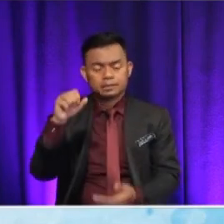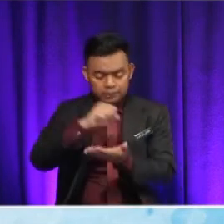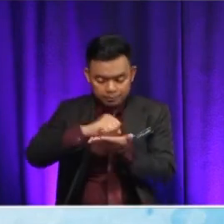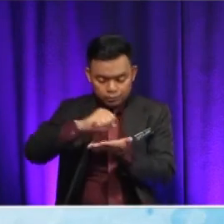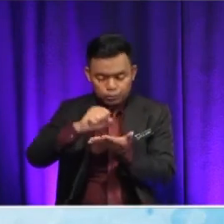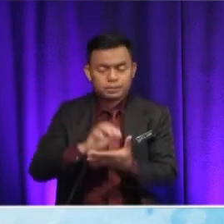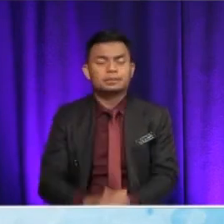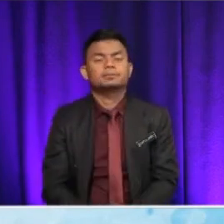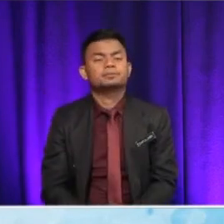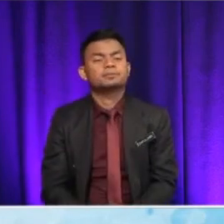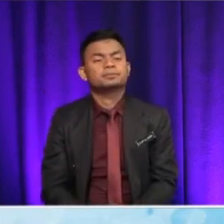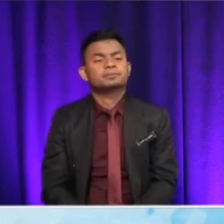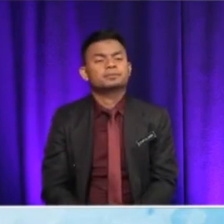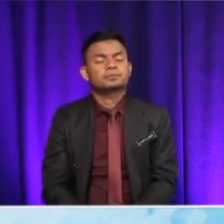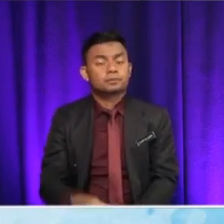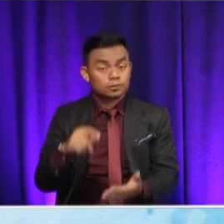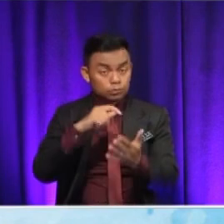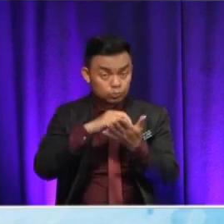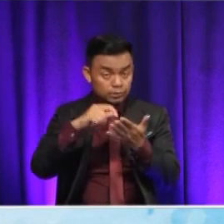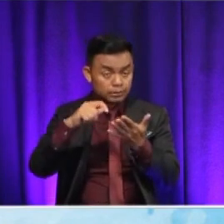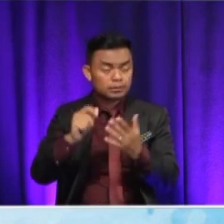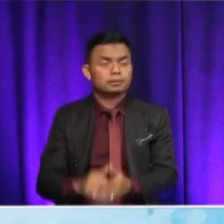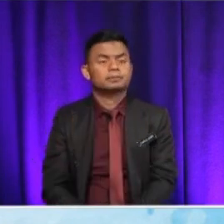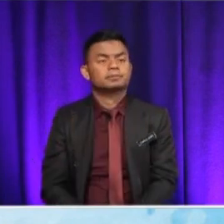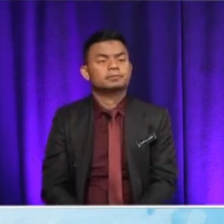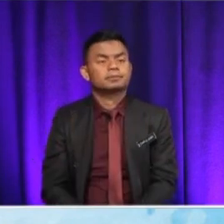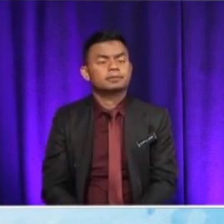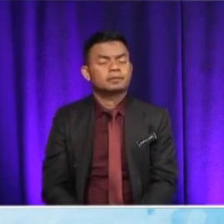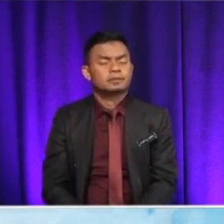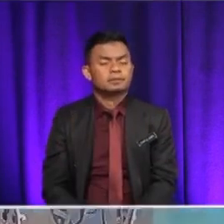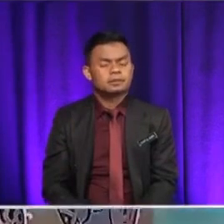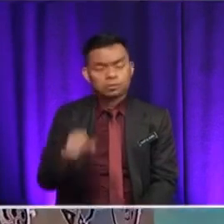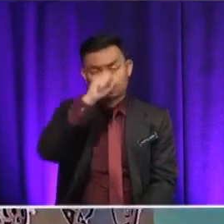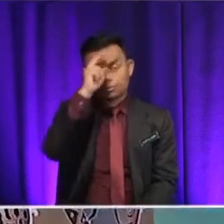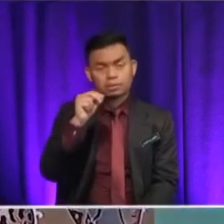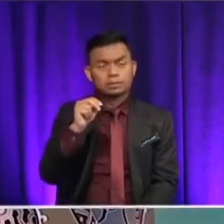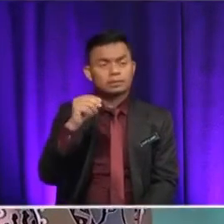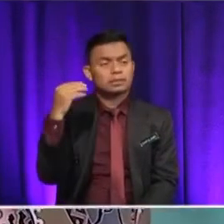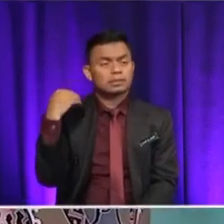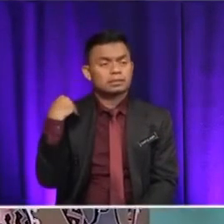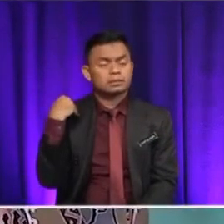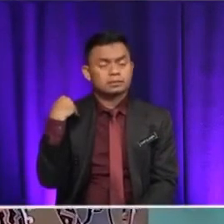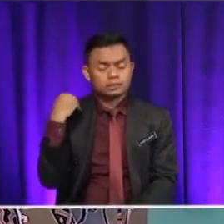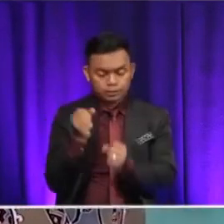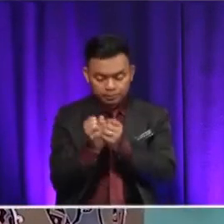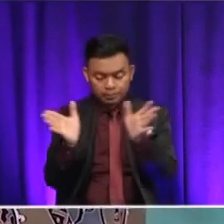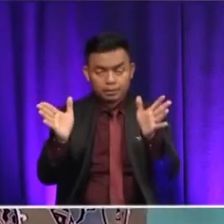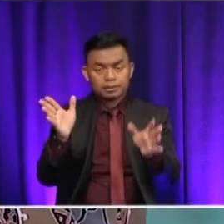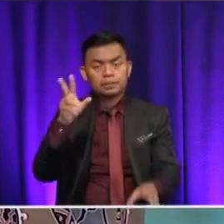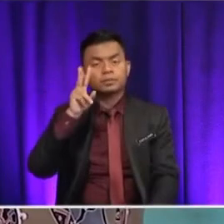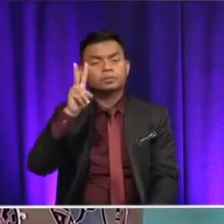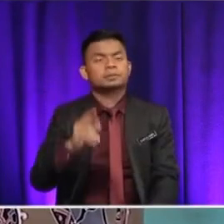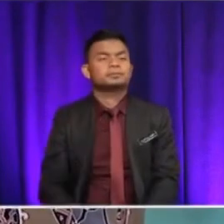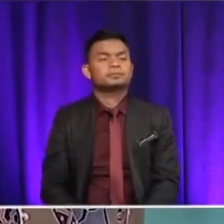sanitasi berikut bagi bekalan air langsung. Soalan ni dia cambah 2. Dalam dia kena tentukan jenis bekalan air dan kenal